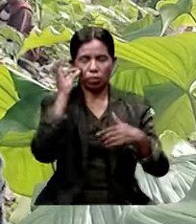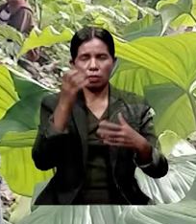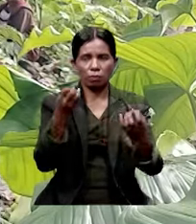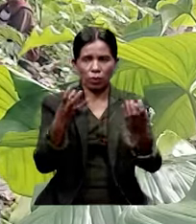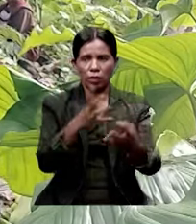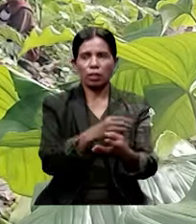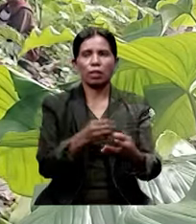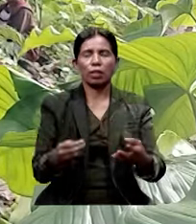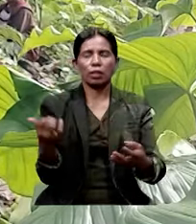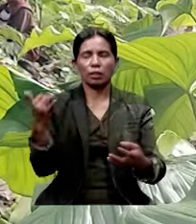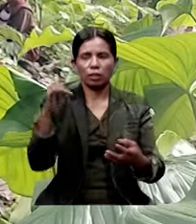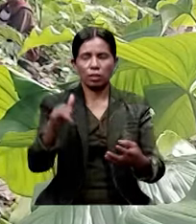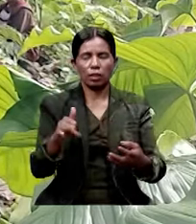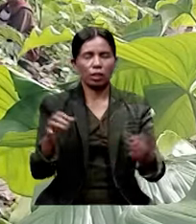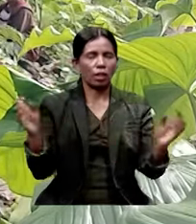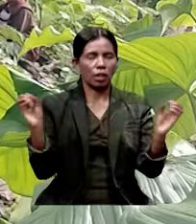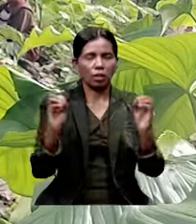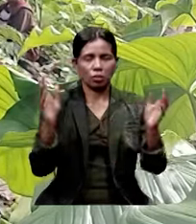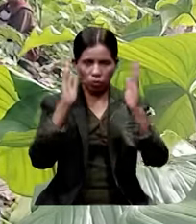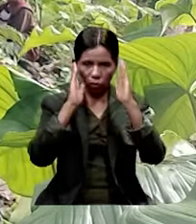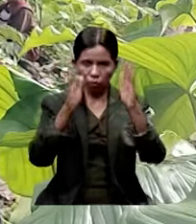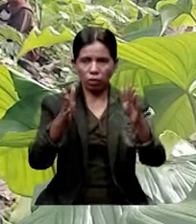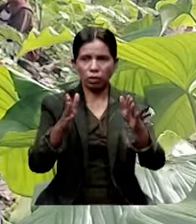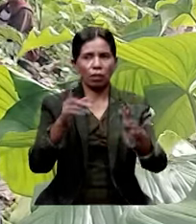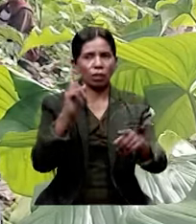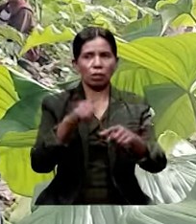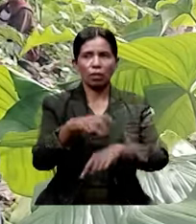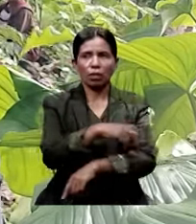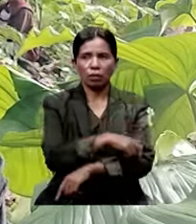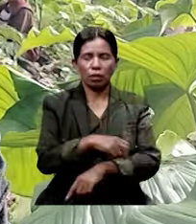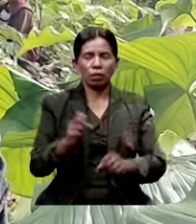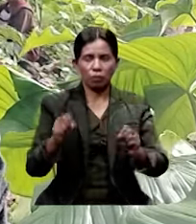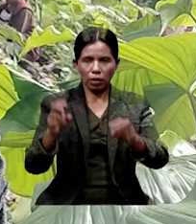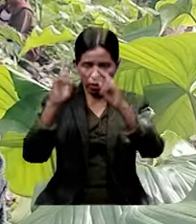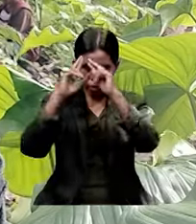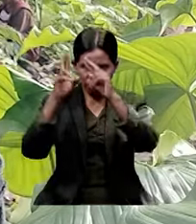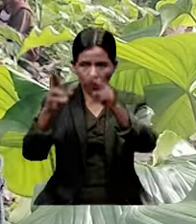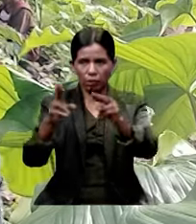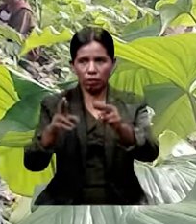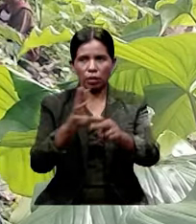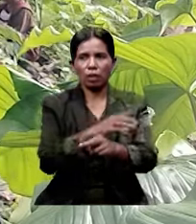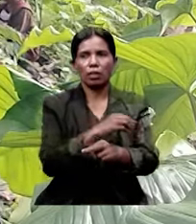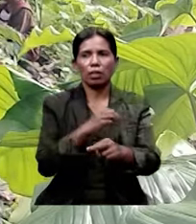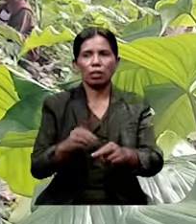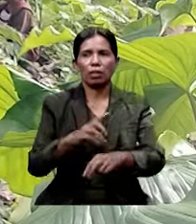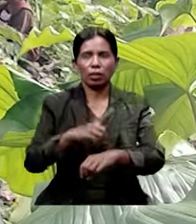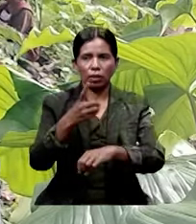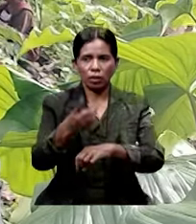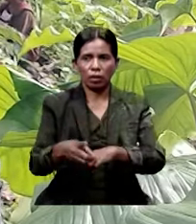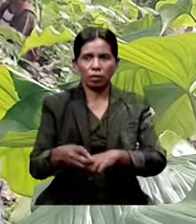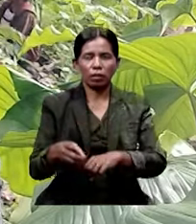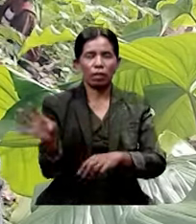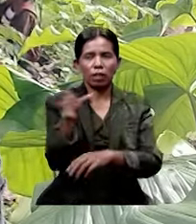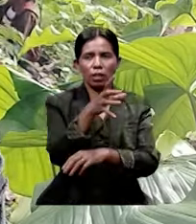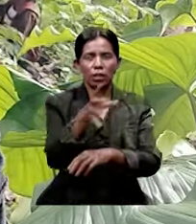atrune, sira ni inisiativa ni laos barik be narsa, labele, nau kato respeita malu buat rumah desa rumah kona sa aning ka